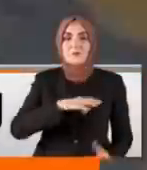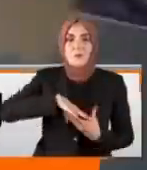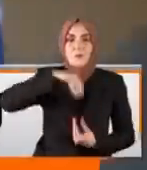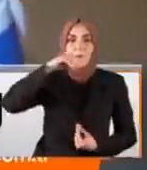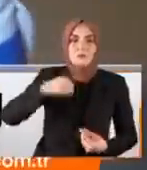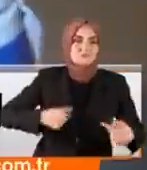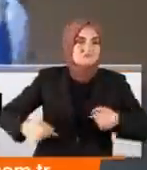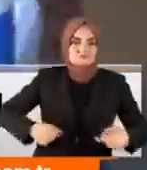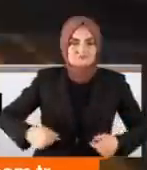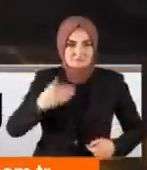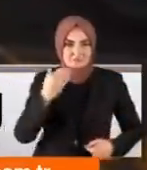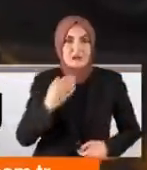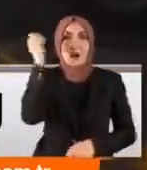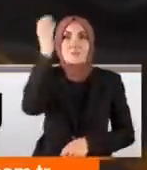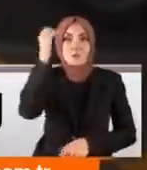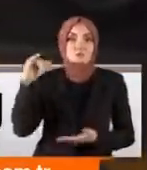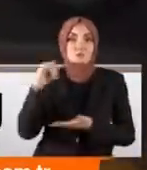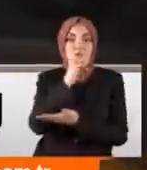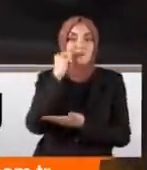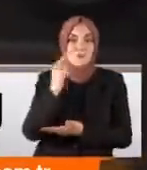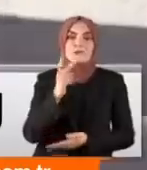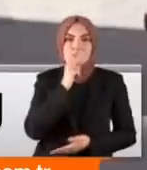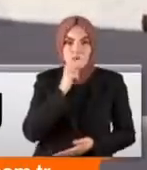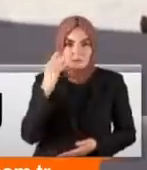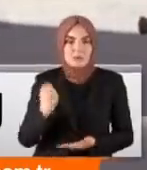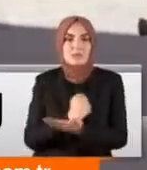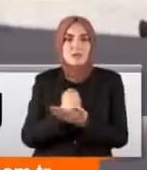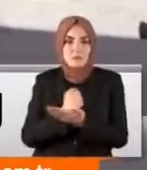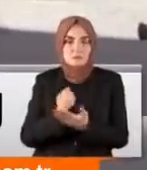ve Trabzon'a gönderildi ve 3 farklı hastaneye nakledildi.